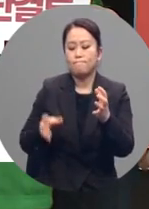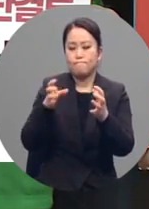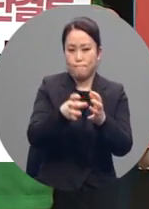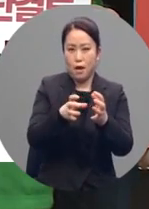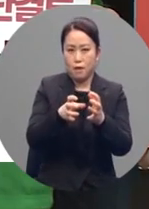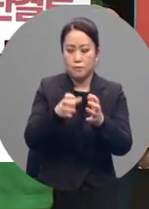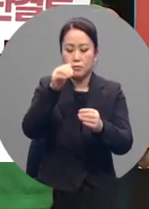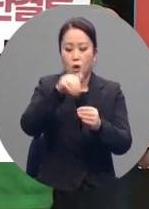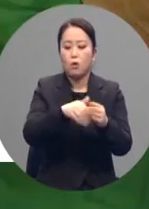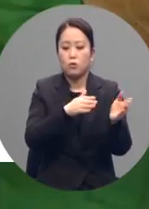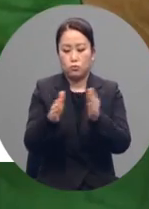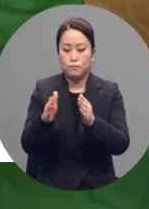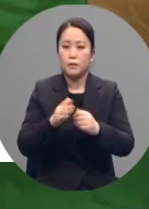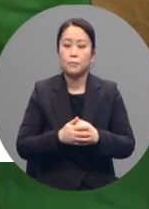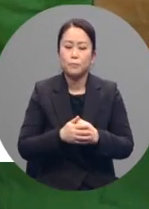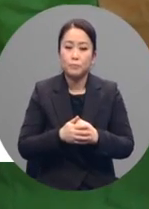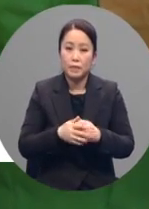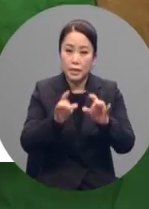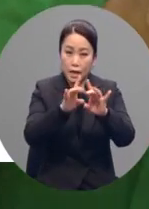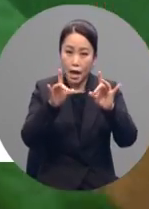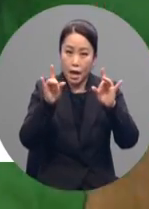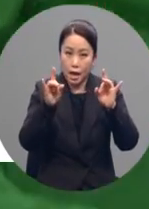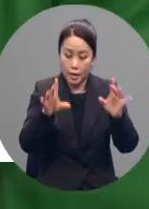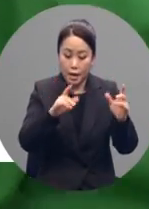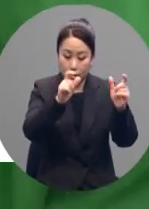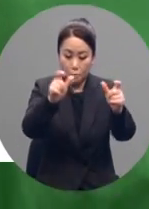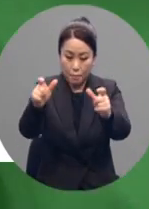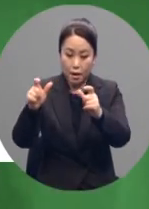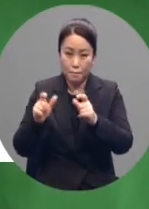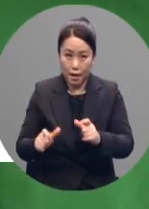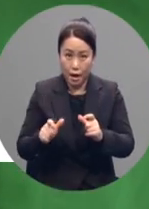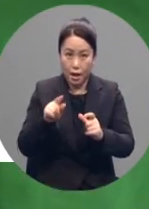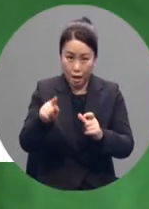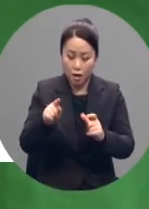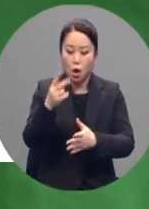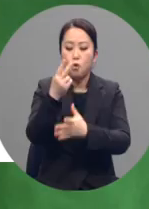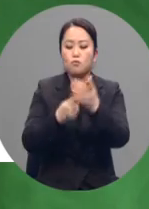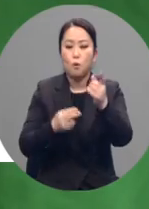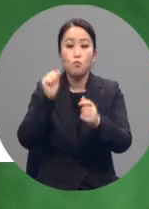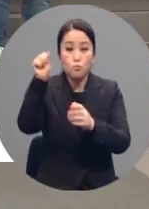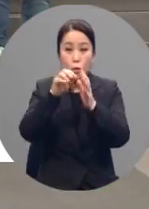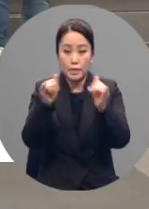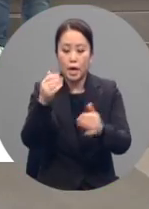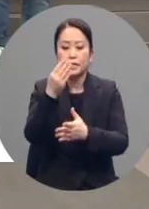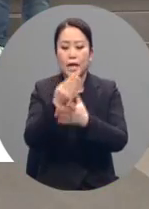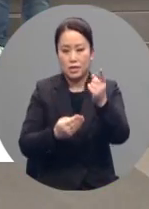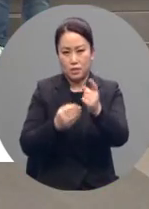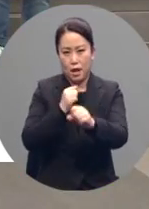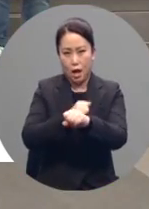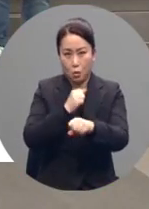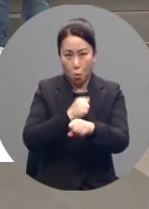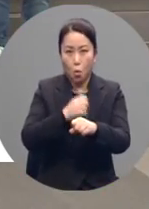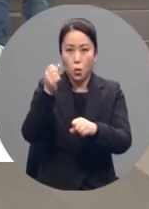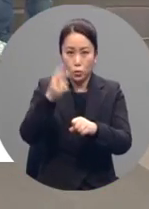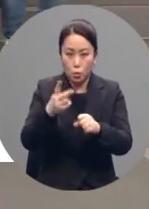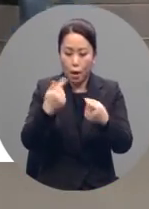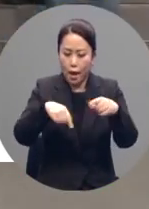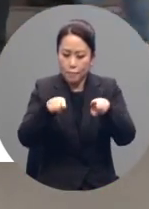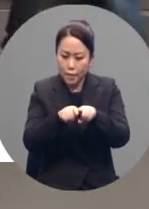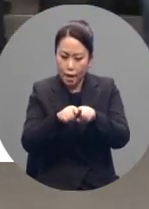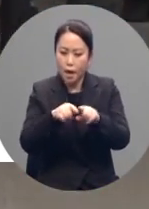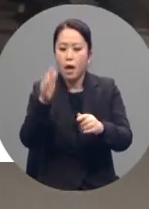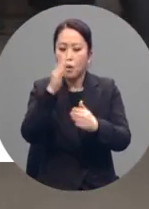나섰습니다. 각 급별 선거 지역구 후보를 단일화하고 공동 공약을 발굴해 당선 가능성을